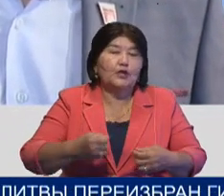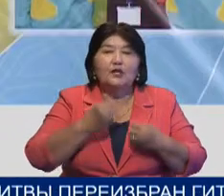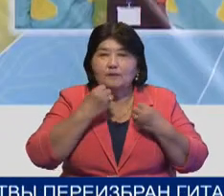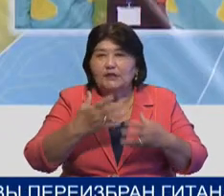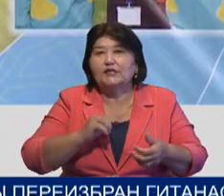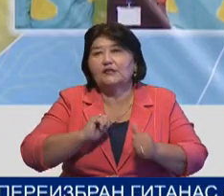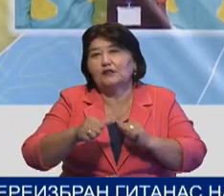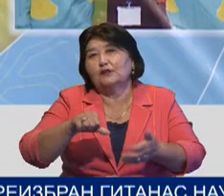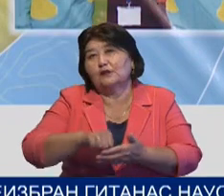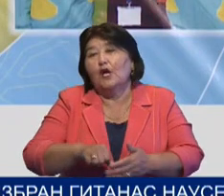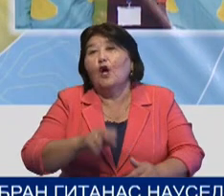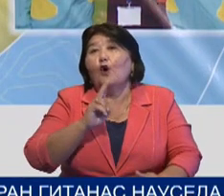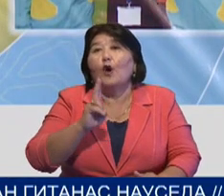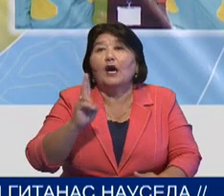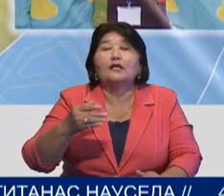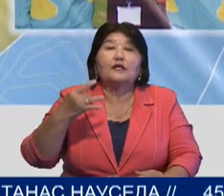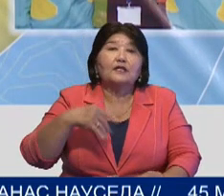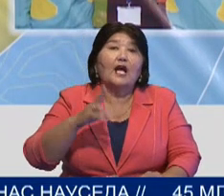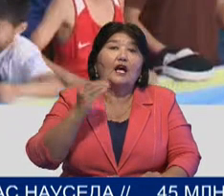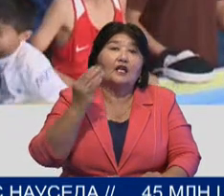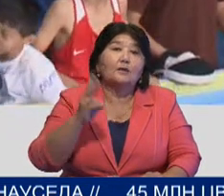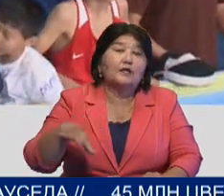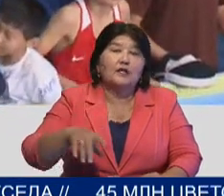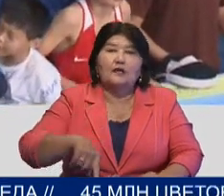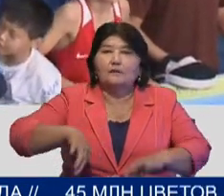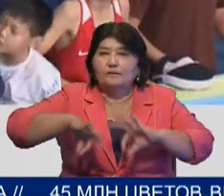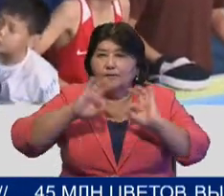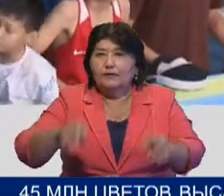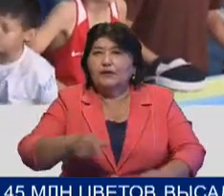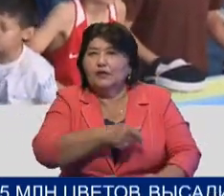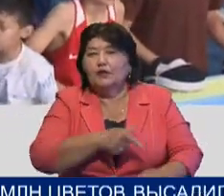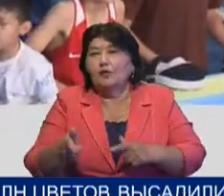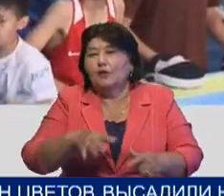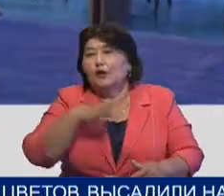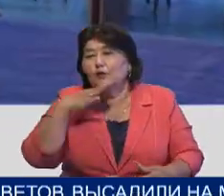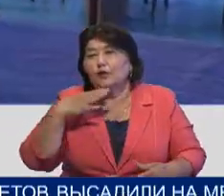турнирах ныш каражанов уроженец кашинского района квалифицированный тренер